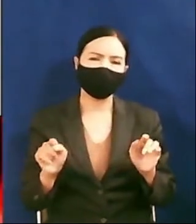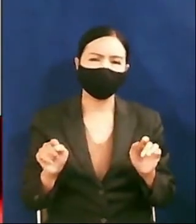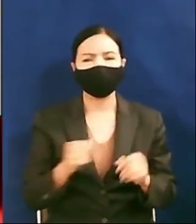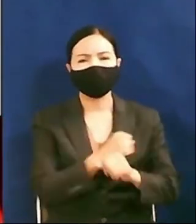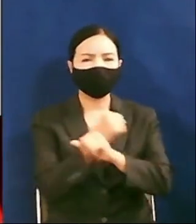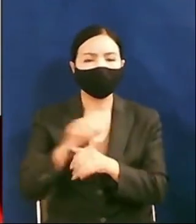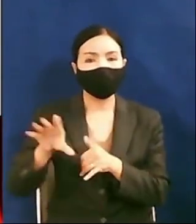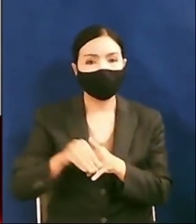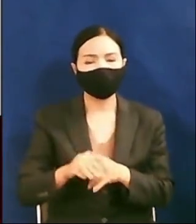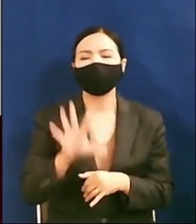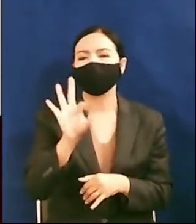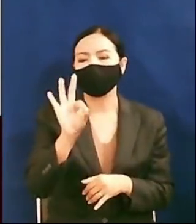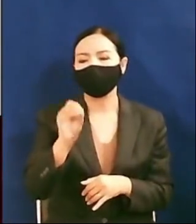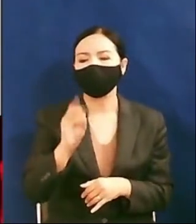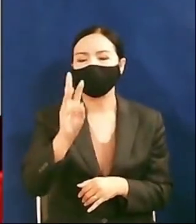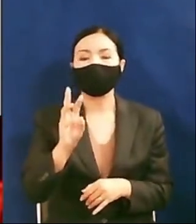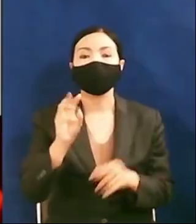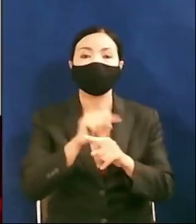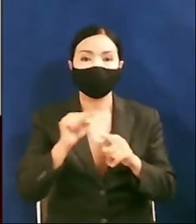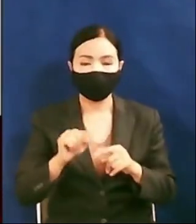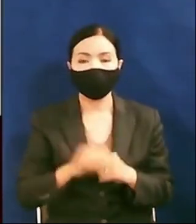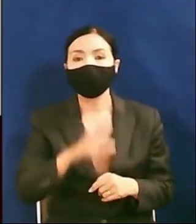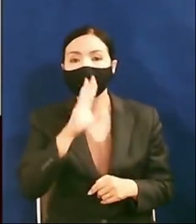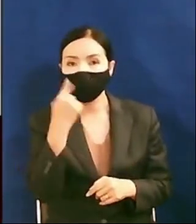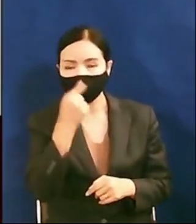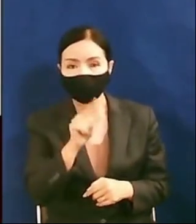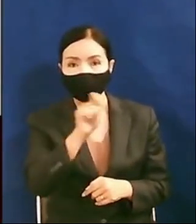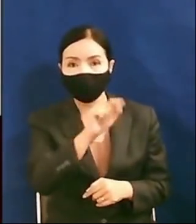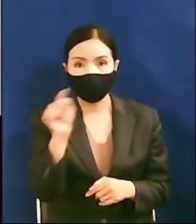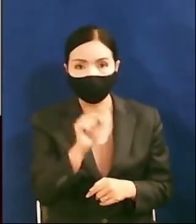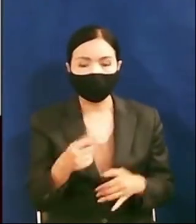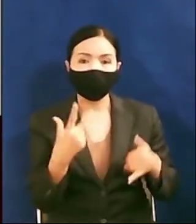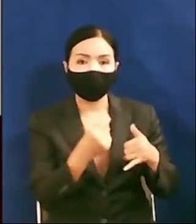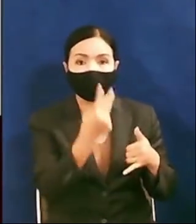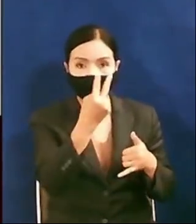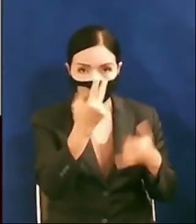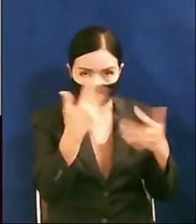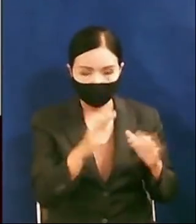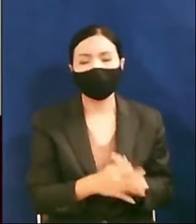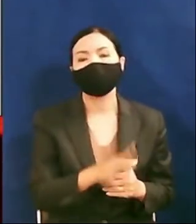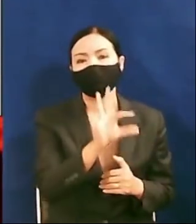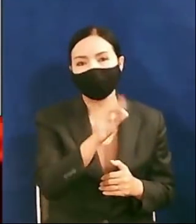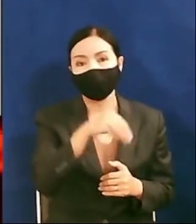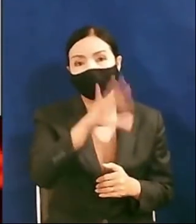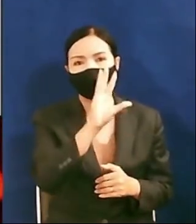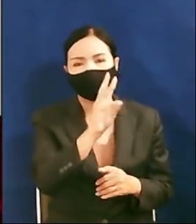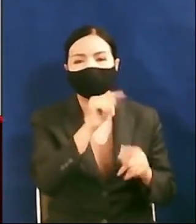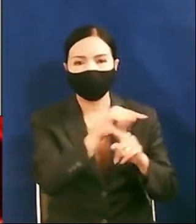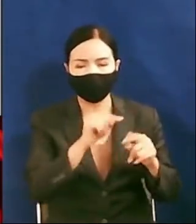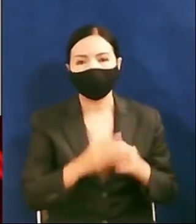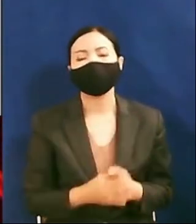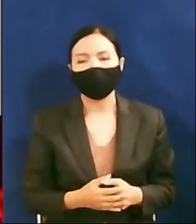ที่ร้อยละ96สำหรับคนที่ได้รับวัคซีนครบ2เข็มและประสิทธิผลก็จะอยู่ที่ร้อย